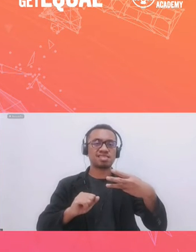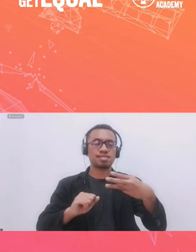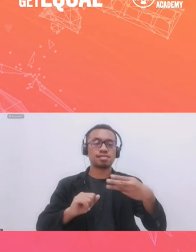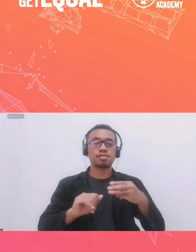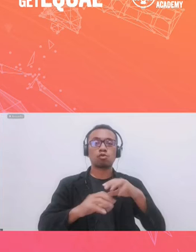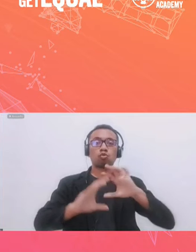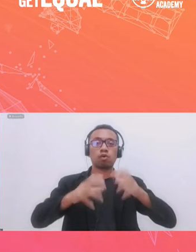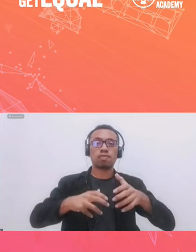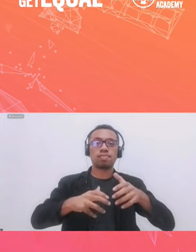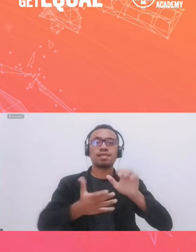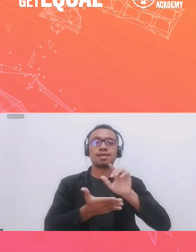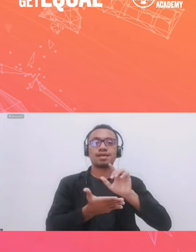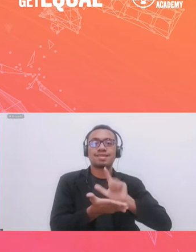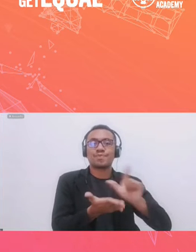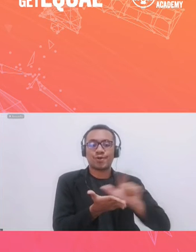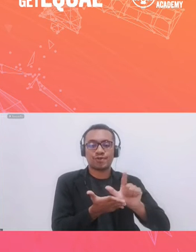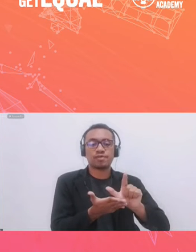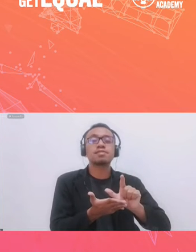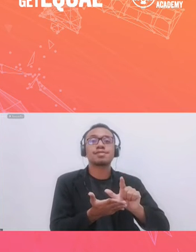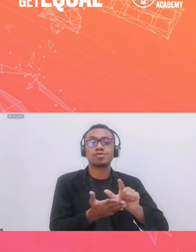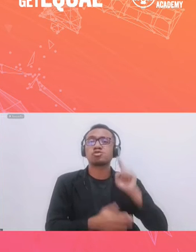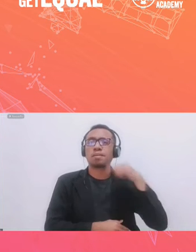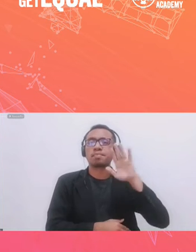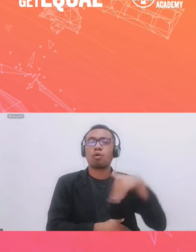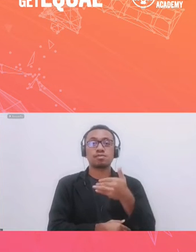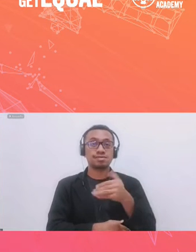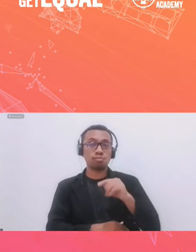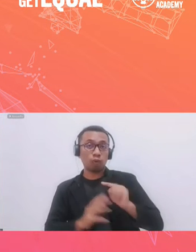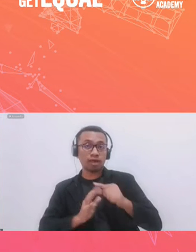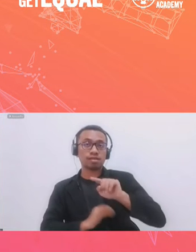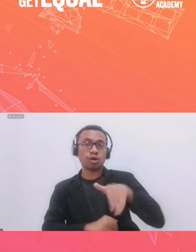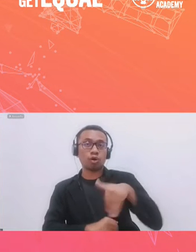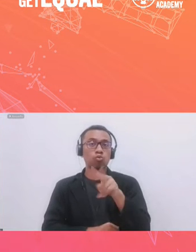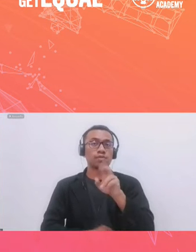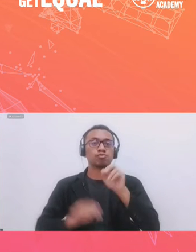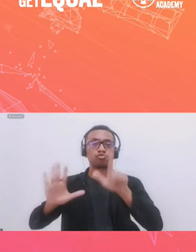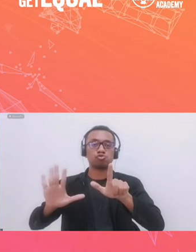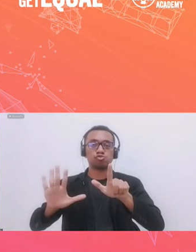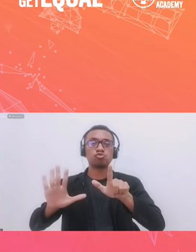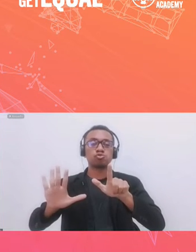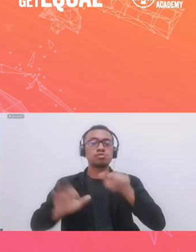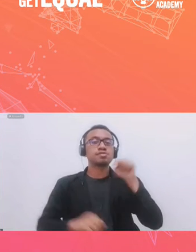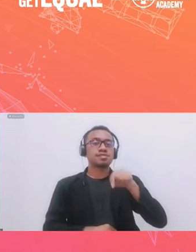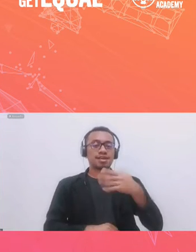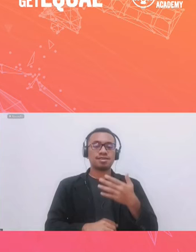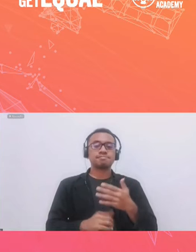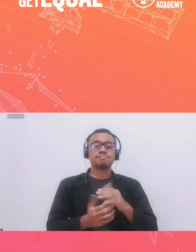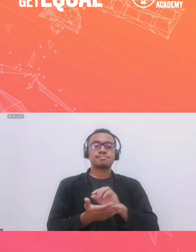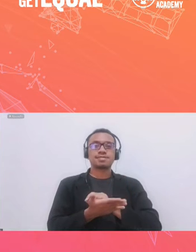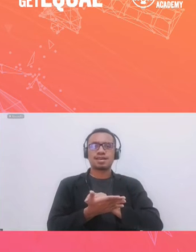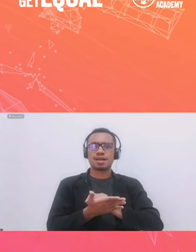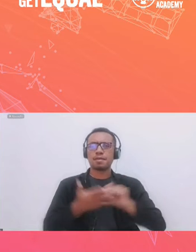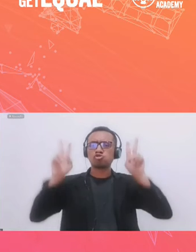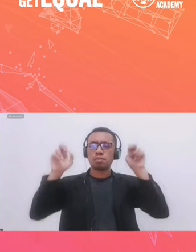tahun dari tahun 2007. Dan di tahun ini kita mengangkat tema Free to be Online. Mungkin bisa di-share screen-nya ya